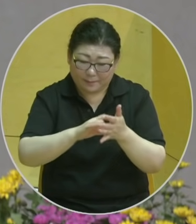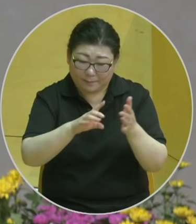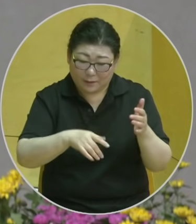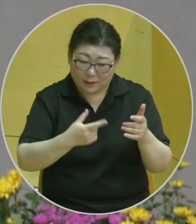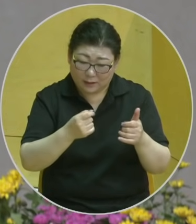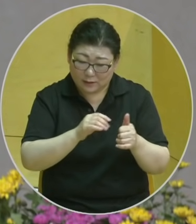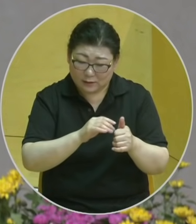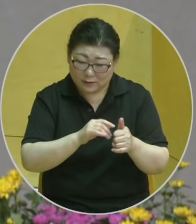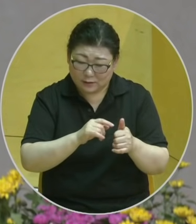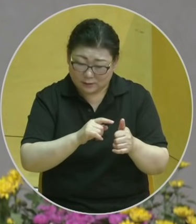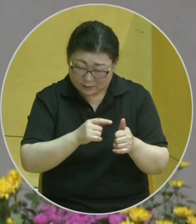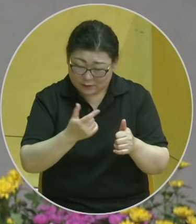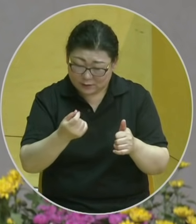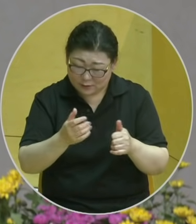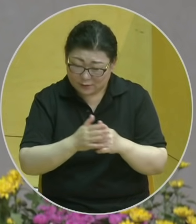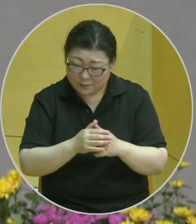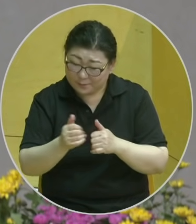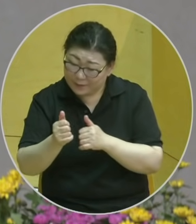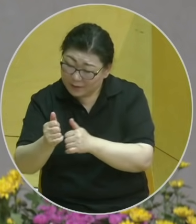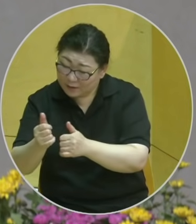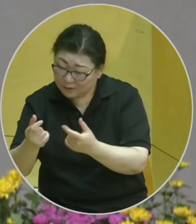세리마태처럼 따라 나서는 것처럼 우리의 삶을